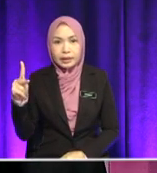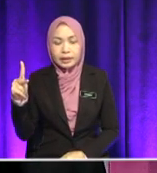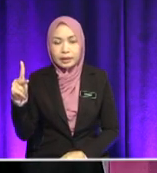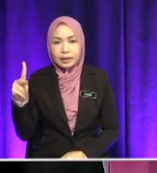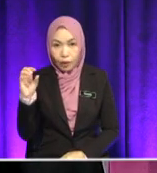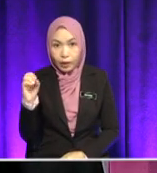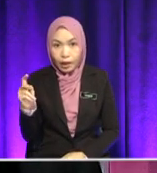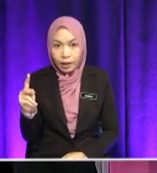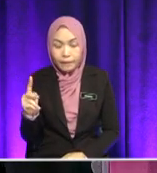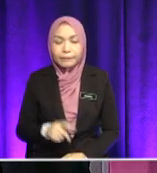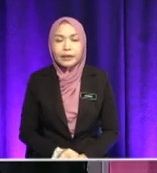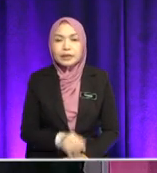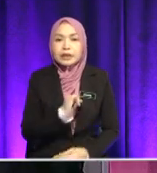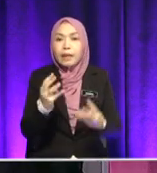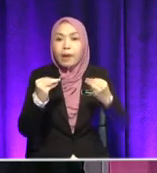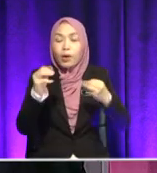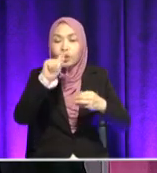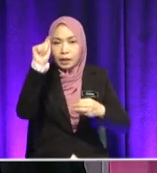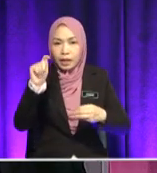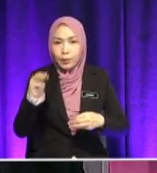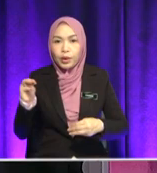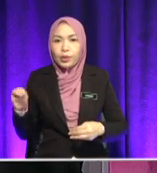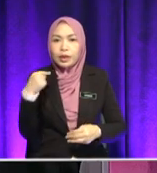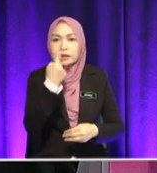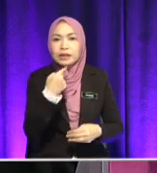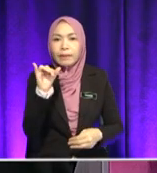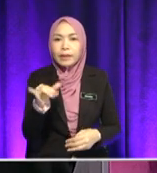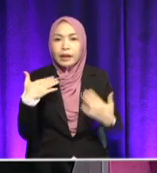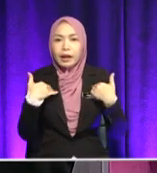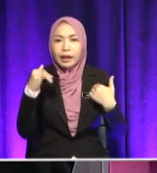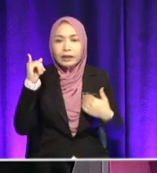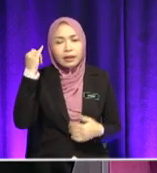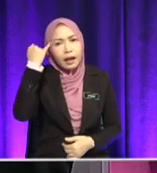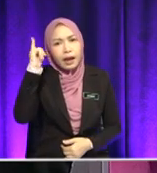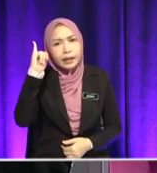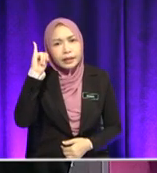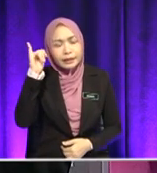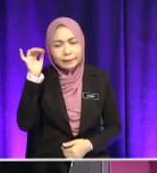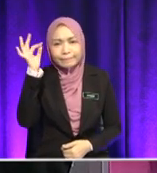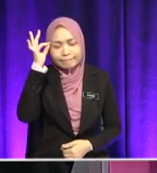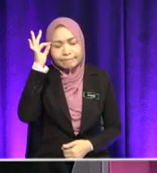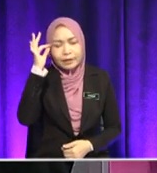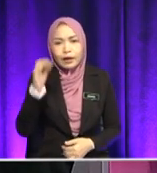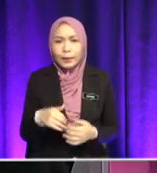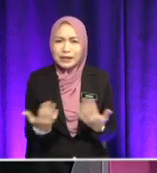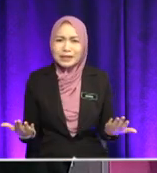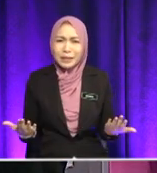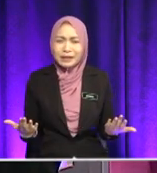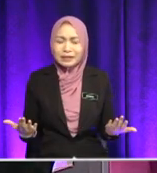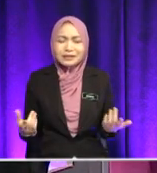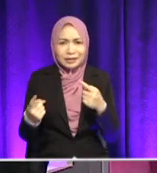orangnya empat orang anak muda sini ada saya punya ada ide bagaimana untuk menjaga ini Oke untuk tiga makan